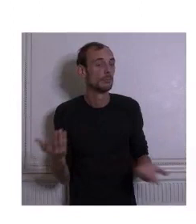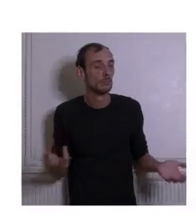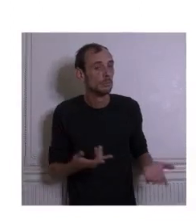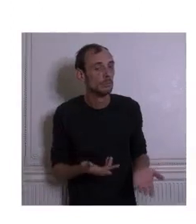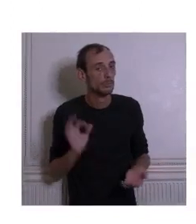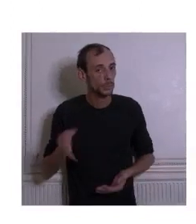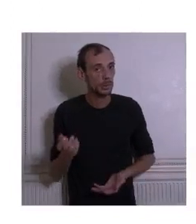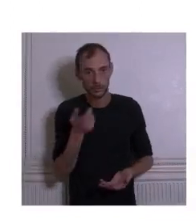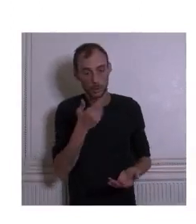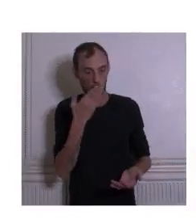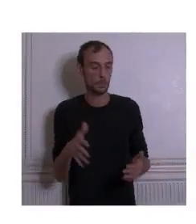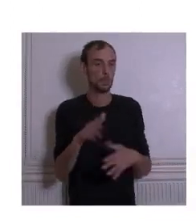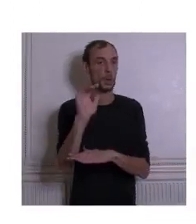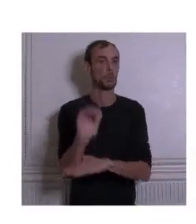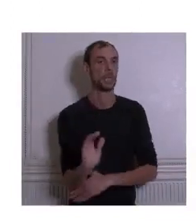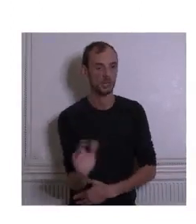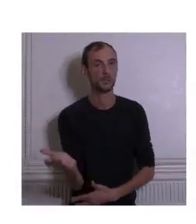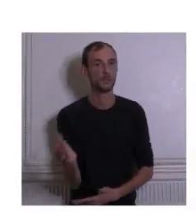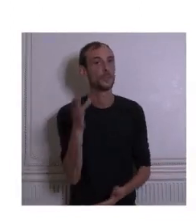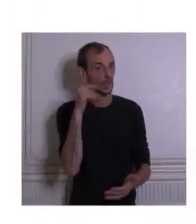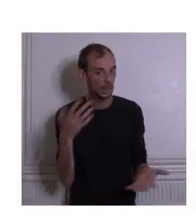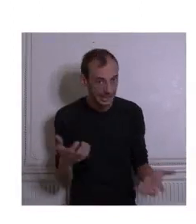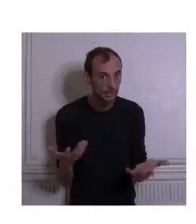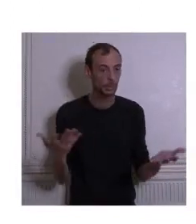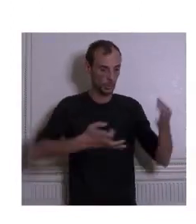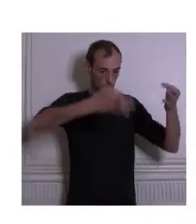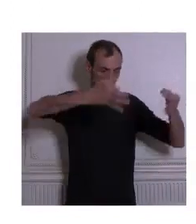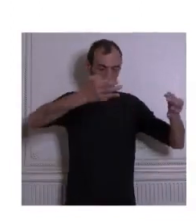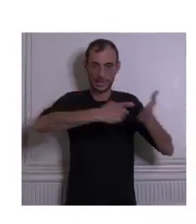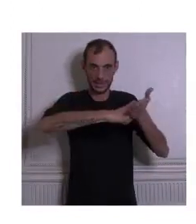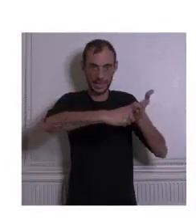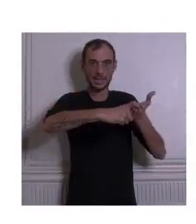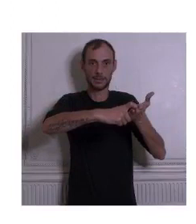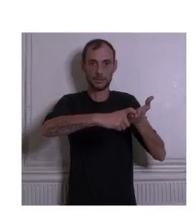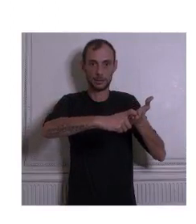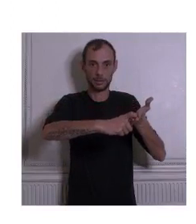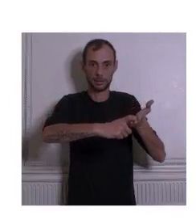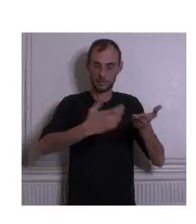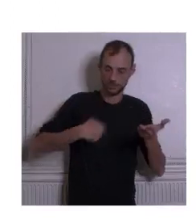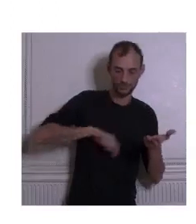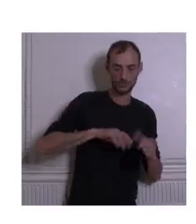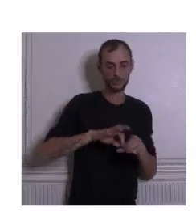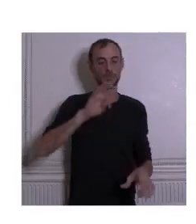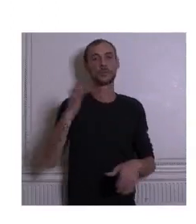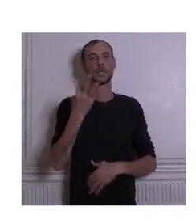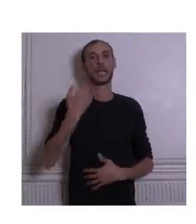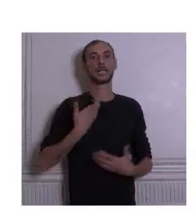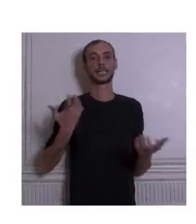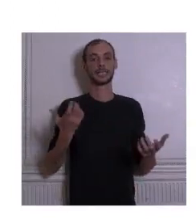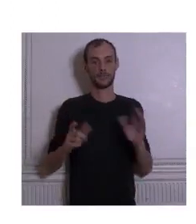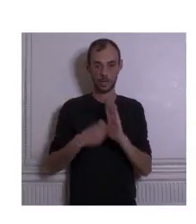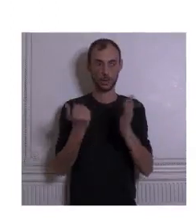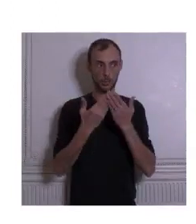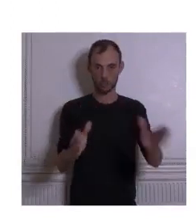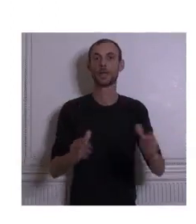souhaite passer au stade, enfin, d'arrêter les études. Parce que je pense qu'il y a eu plus d'études sur la gare de la Médoquine qu'il y a de